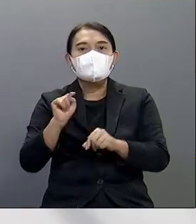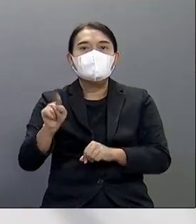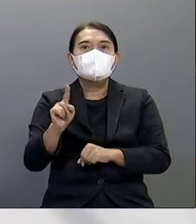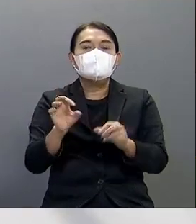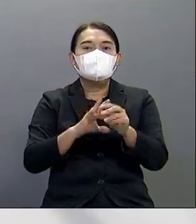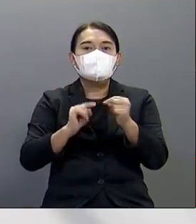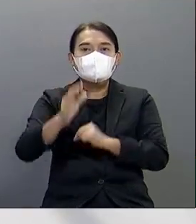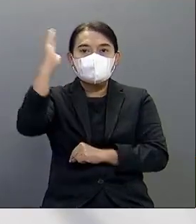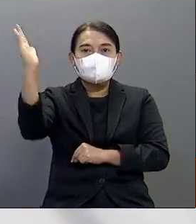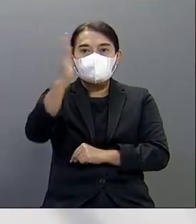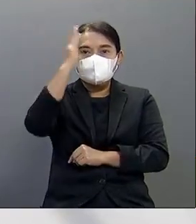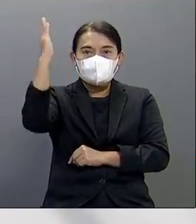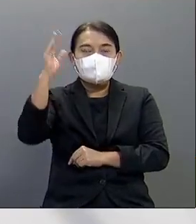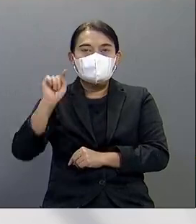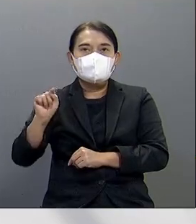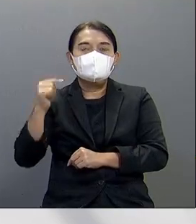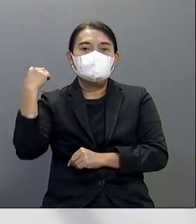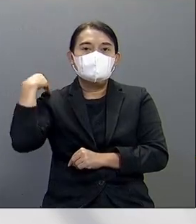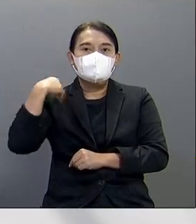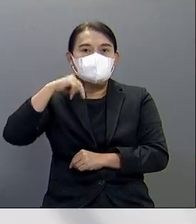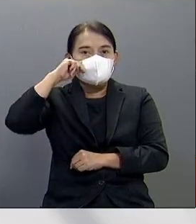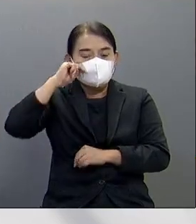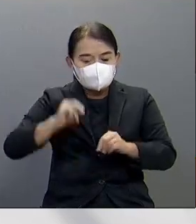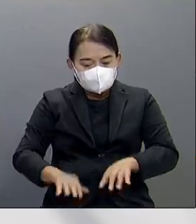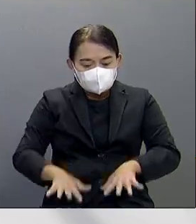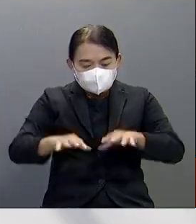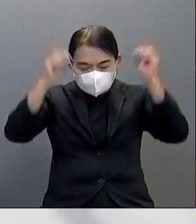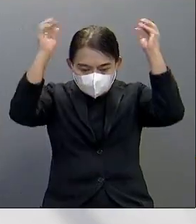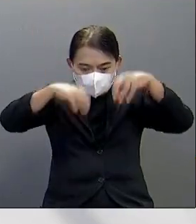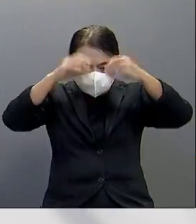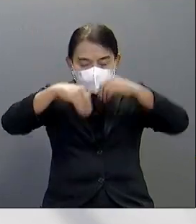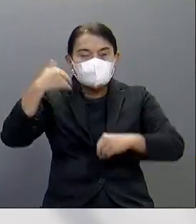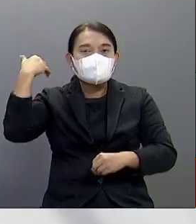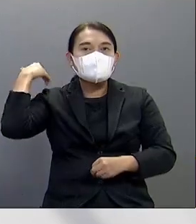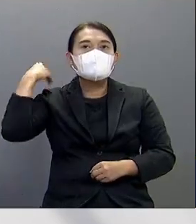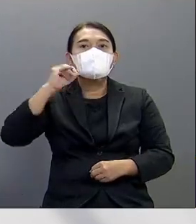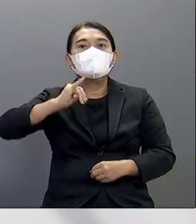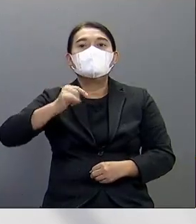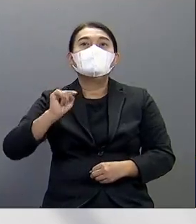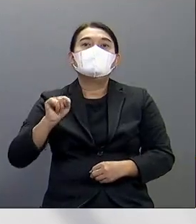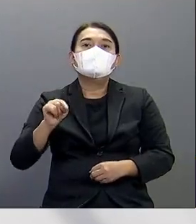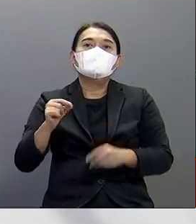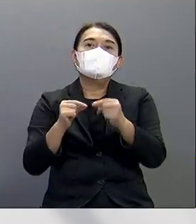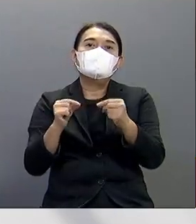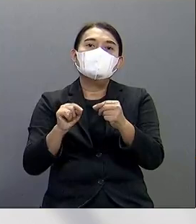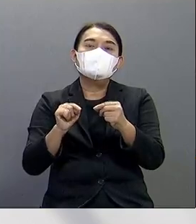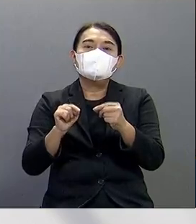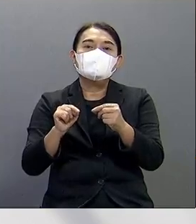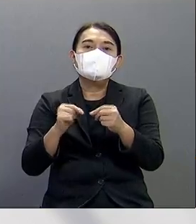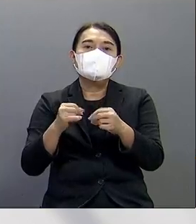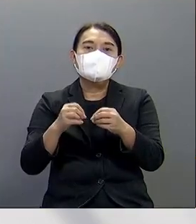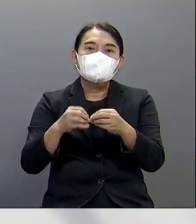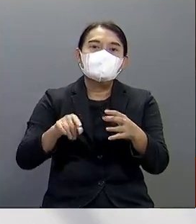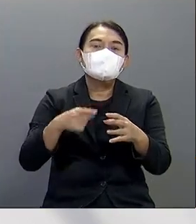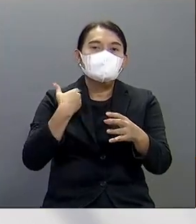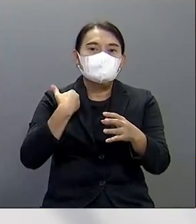มกระโชกนะครับแล้วก็มีน้ำนะครับฝนตกมีความชื้นมันก็สามารถที่จะทำให้กระแสไฟฟ้าลัดวงจรได้เพราะนั้น